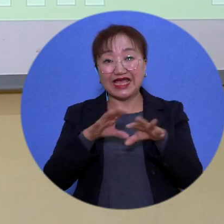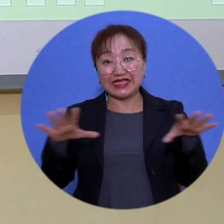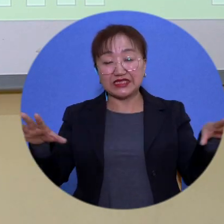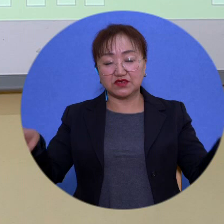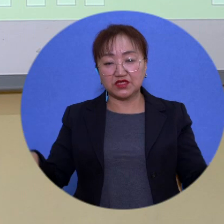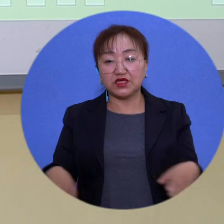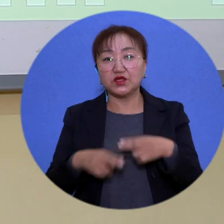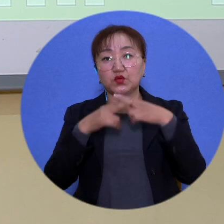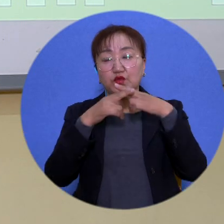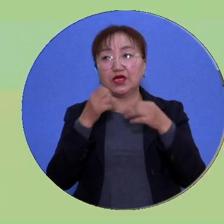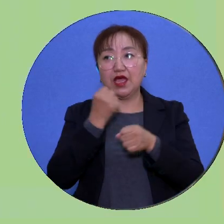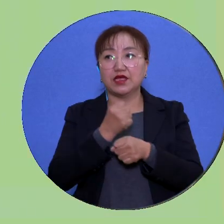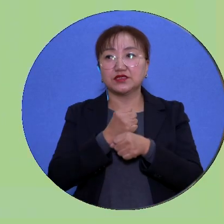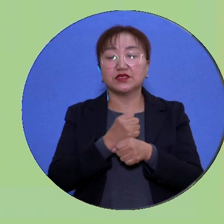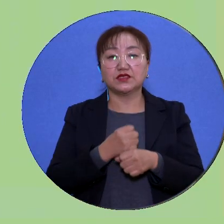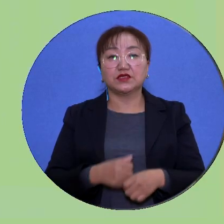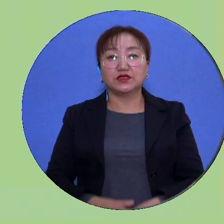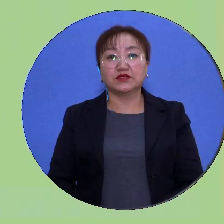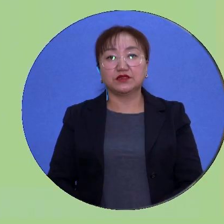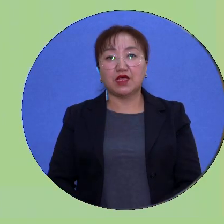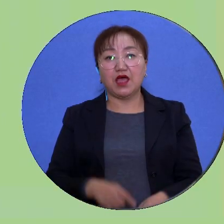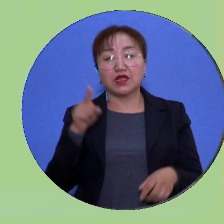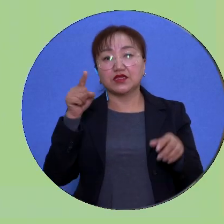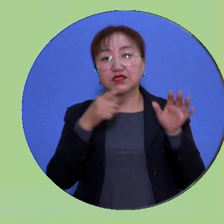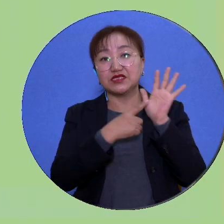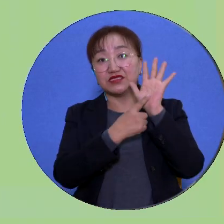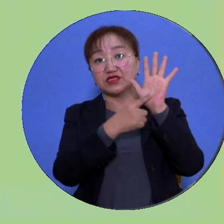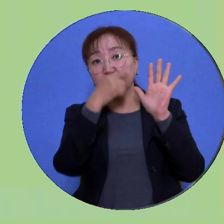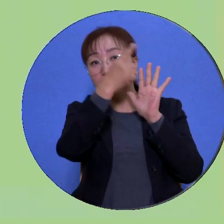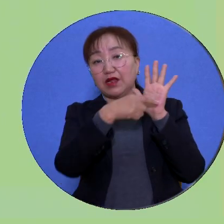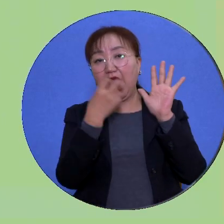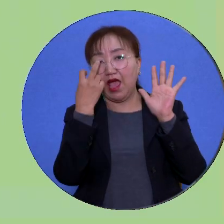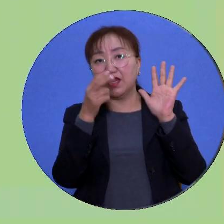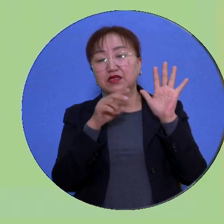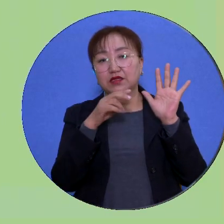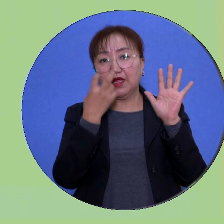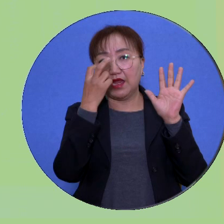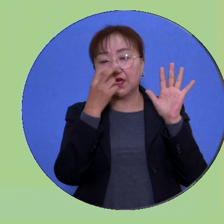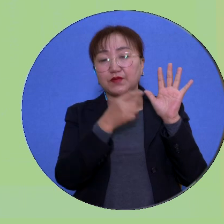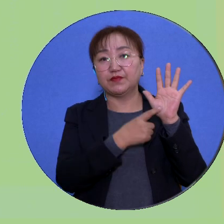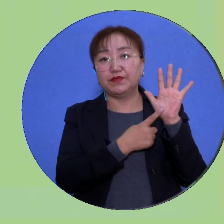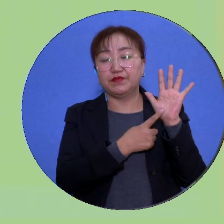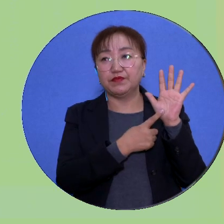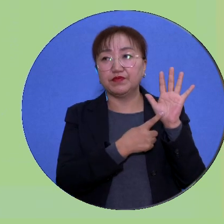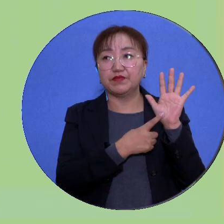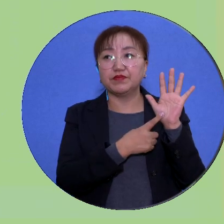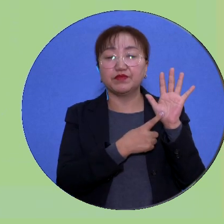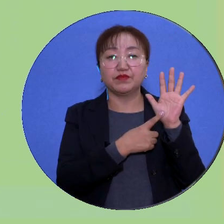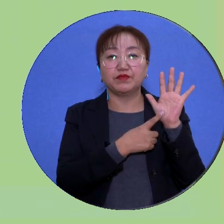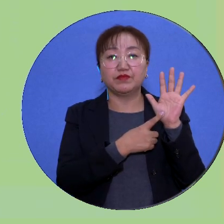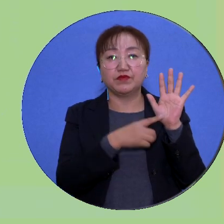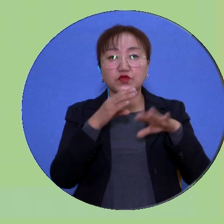ལས ག ཡིག པའོ ཡོུལ རེར སྡོགས སོུར དེགས ཆེའ ནི